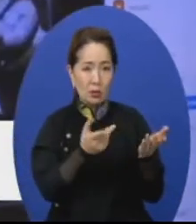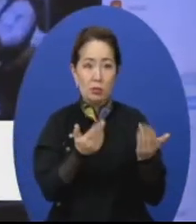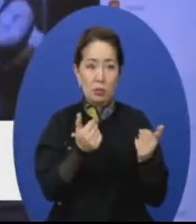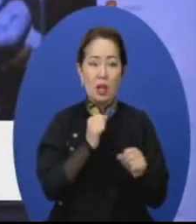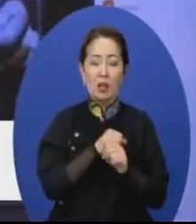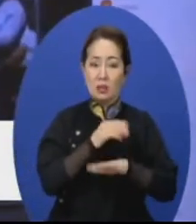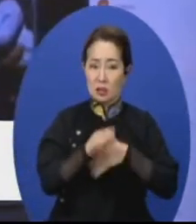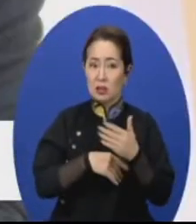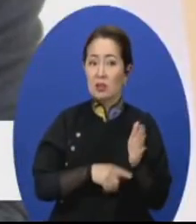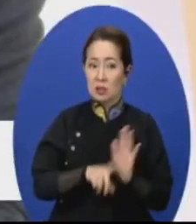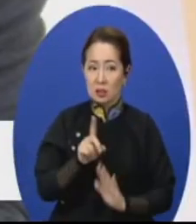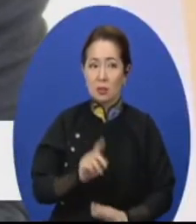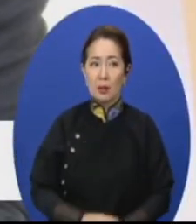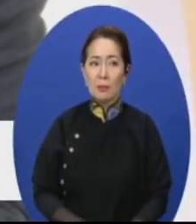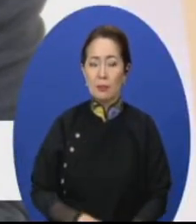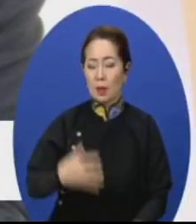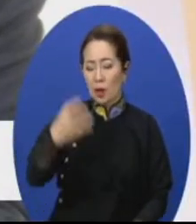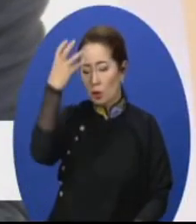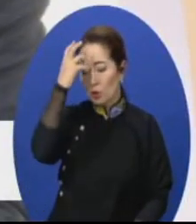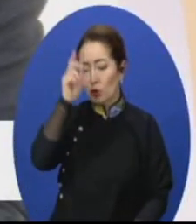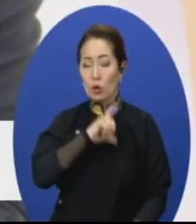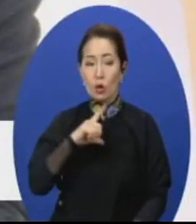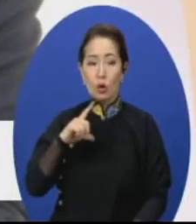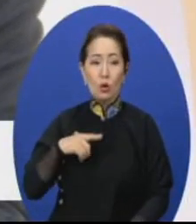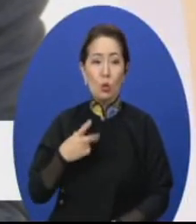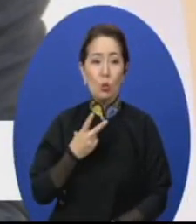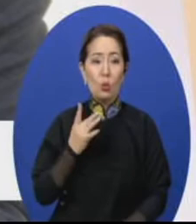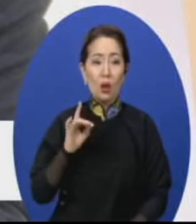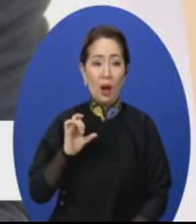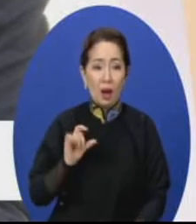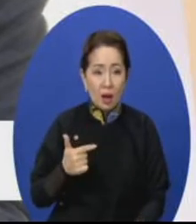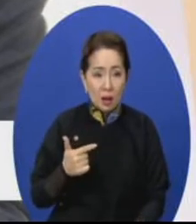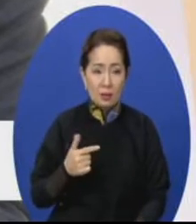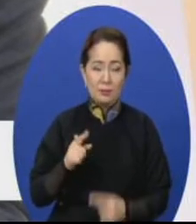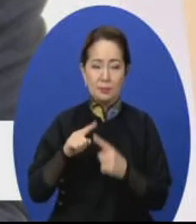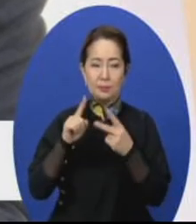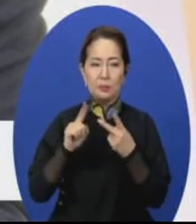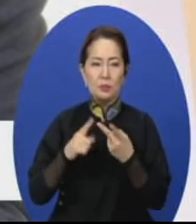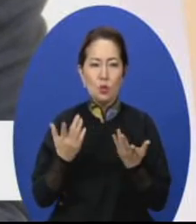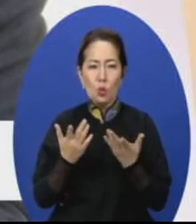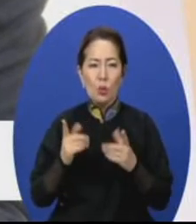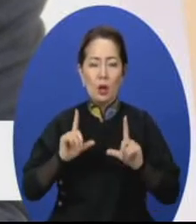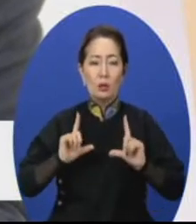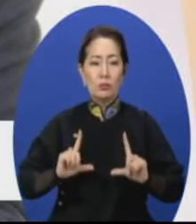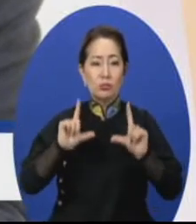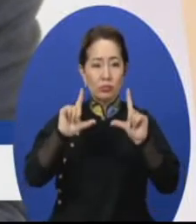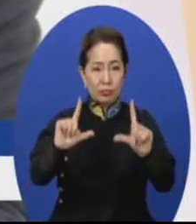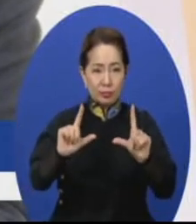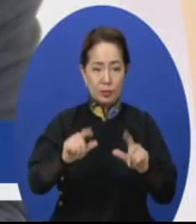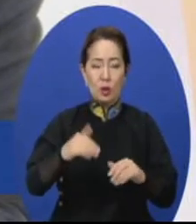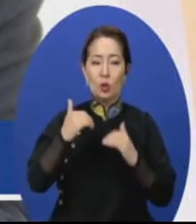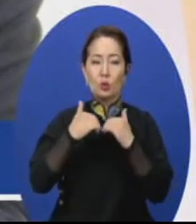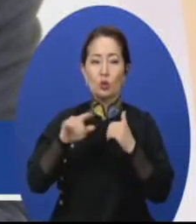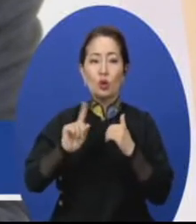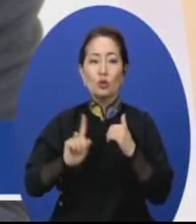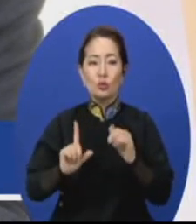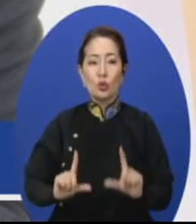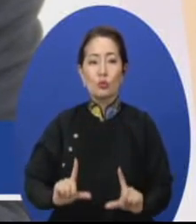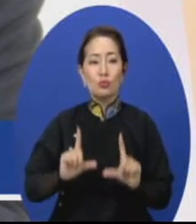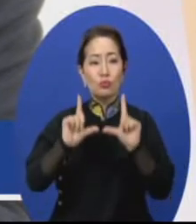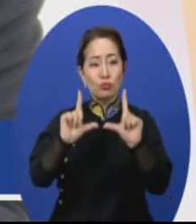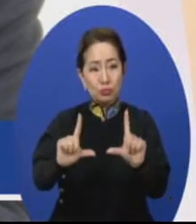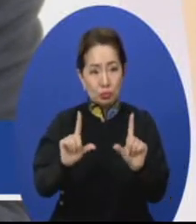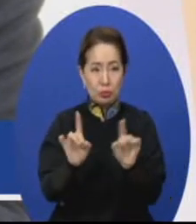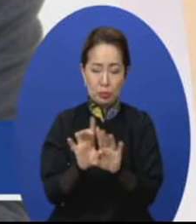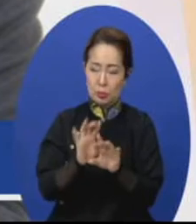байна. Төр өөрийн үүргээ тусгаарчлуулал болон лицензээ аж ахуйн нэгж иргэдэд